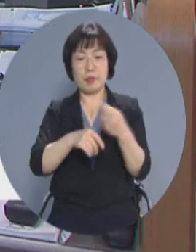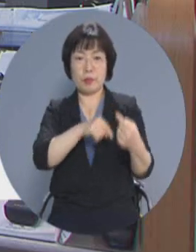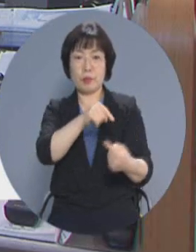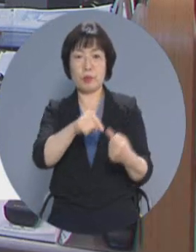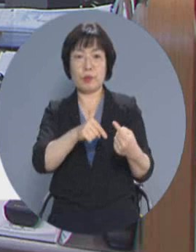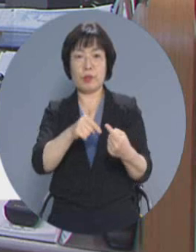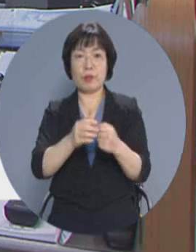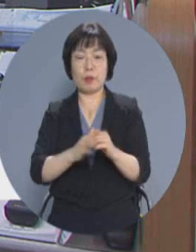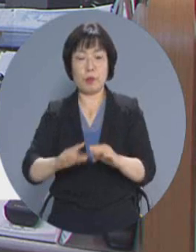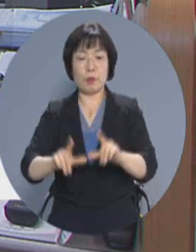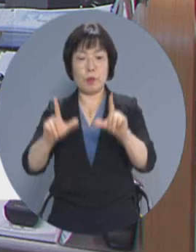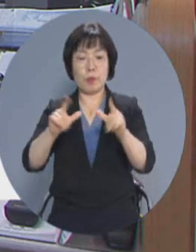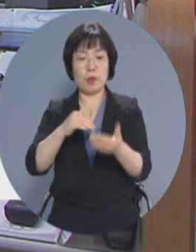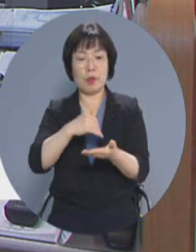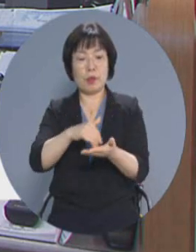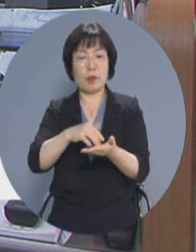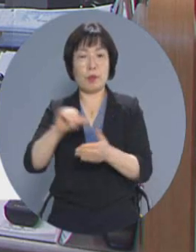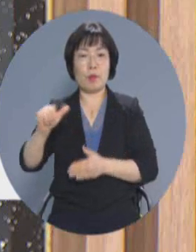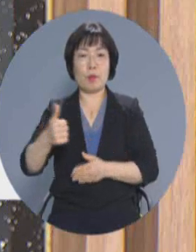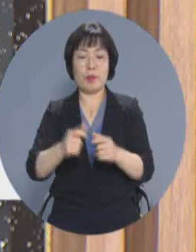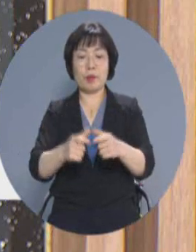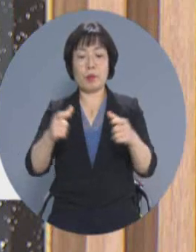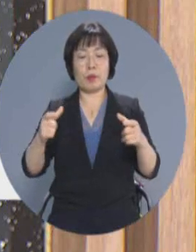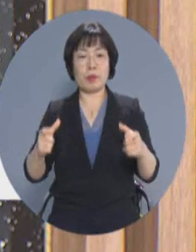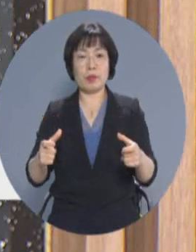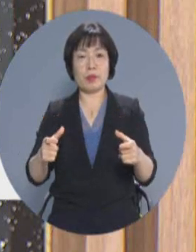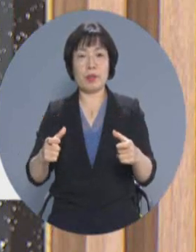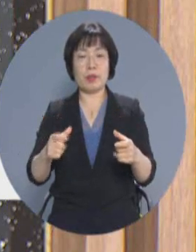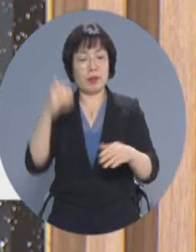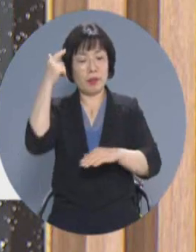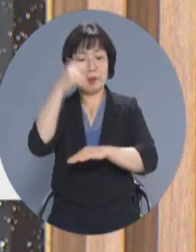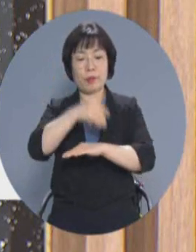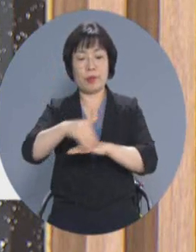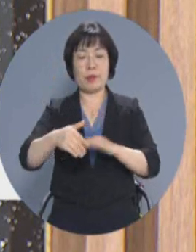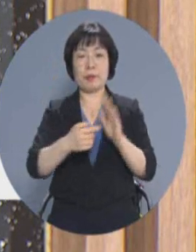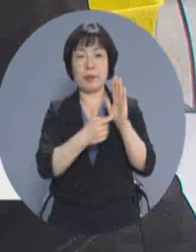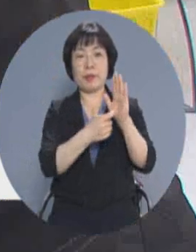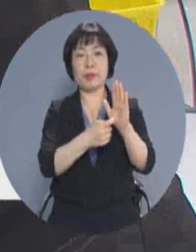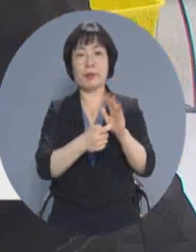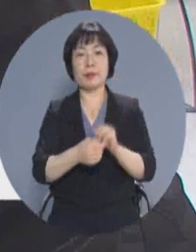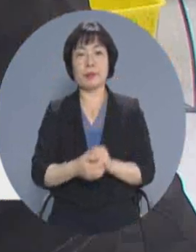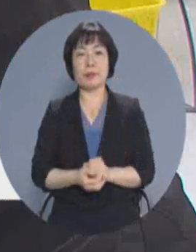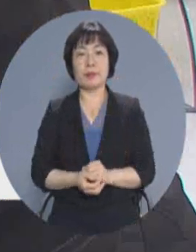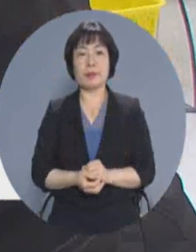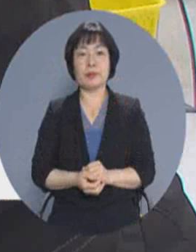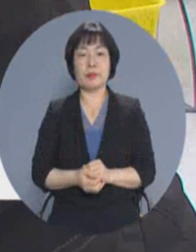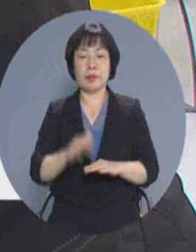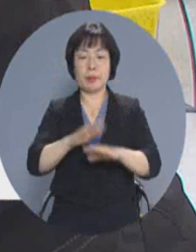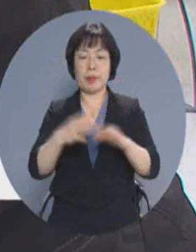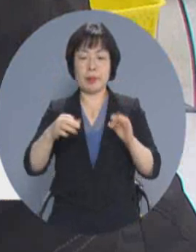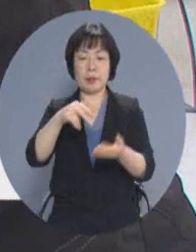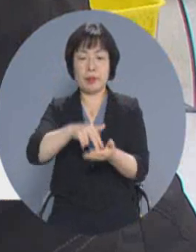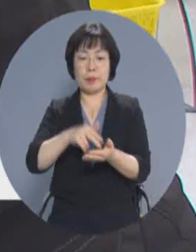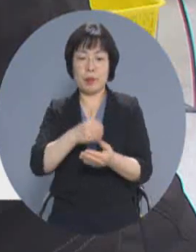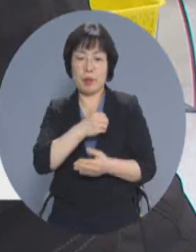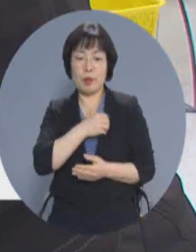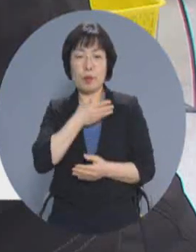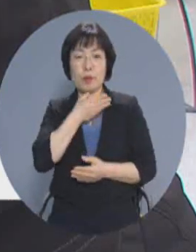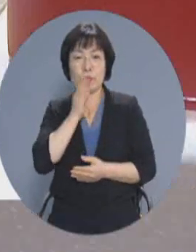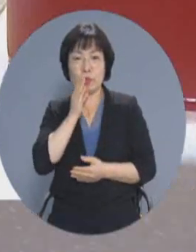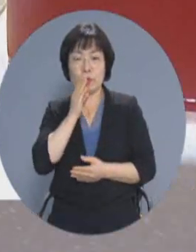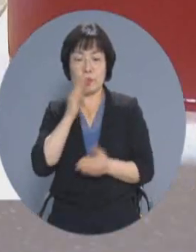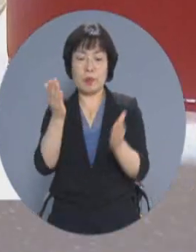이어 올해는 대상을 500명까지 확대할 계획이라고 밝혔습니다. 농협 측은 조합원 고령화에